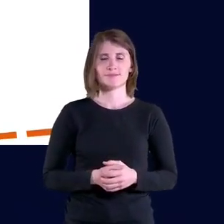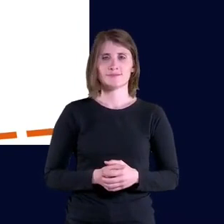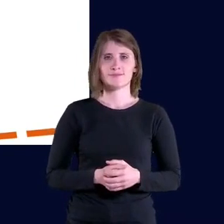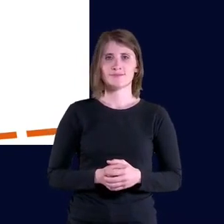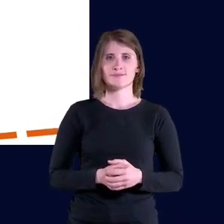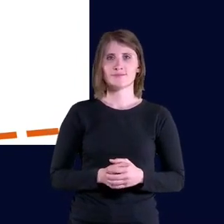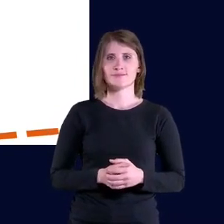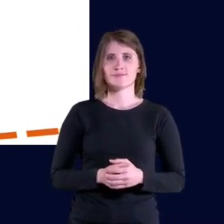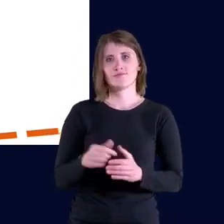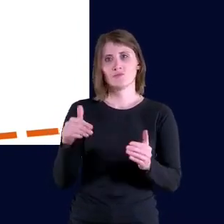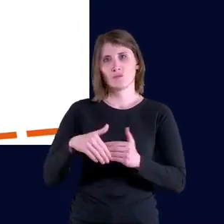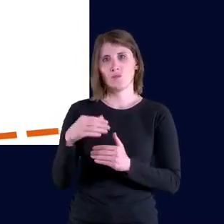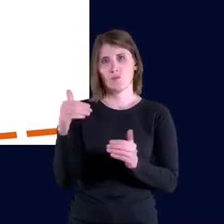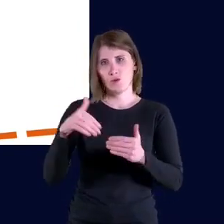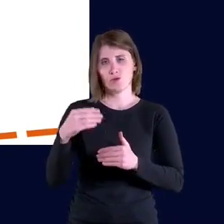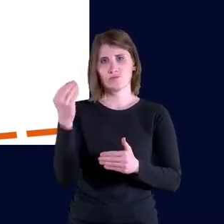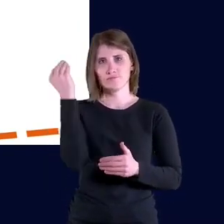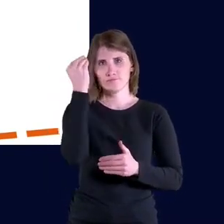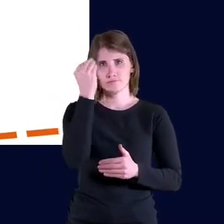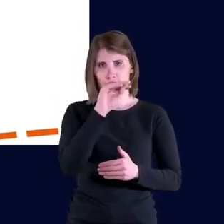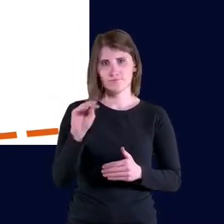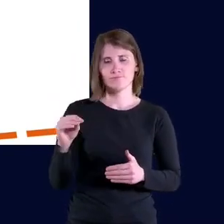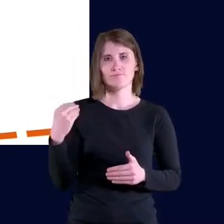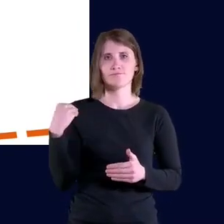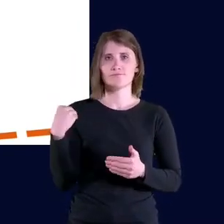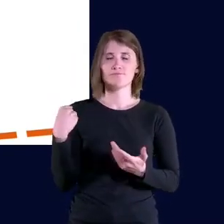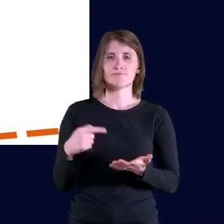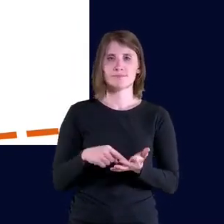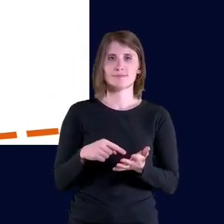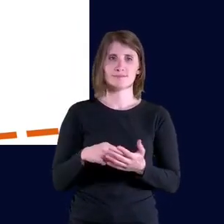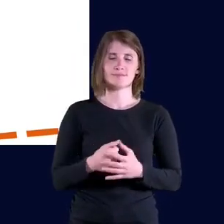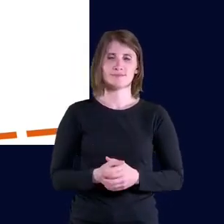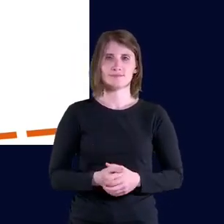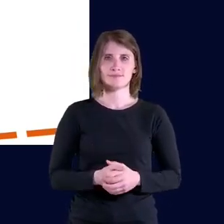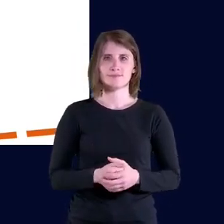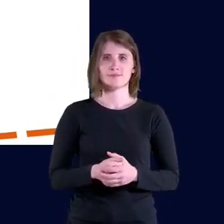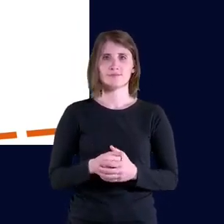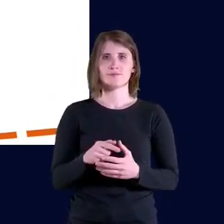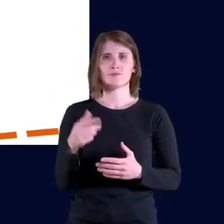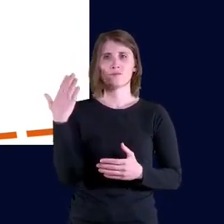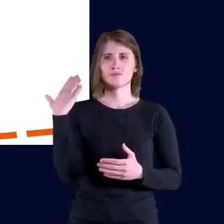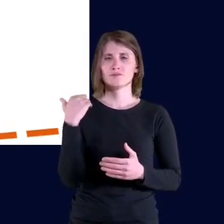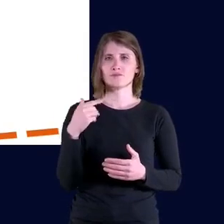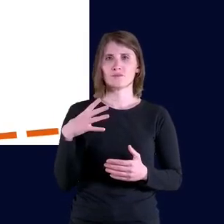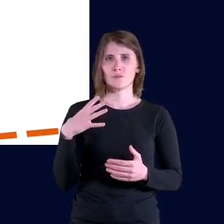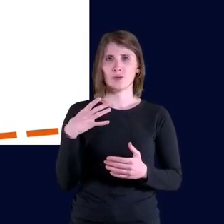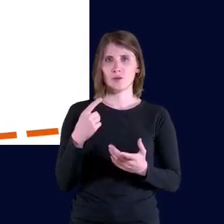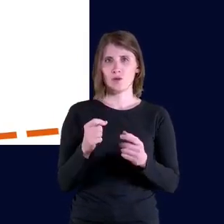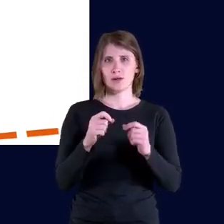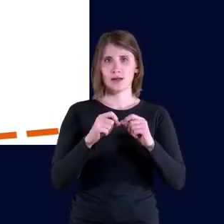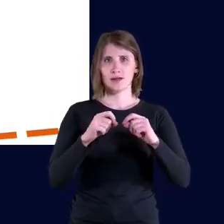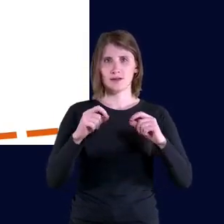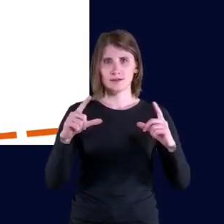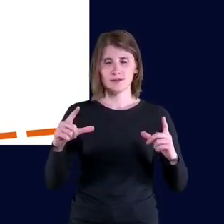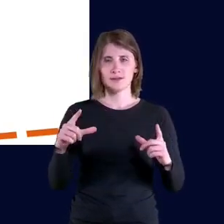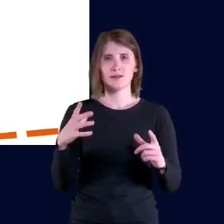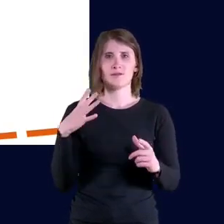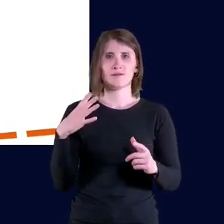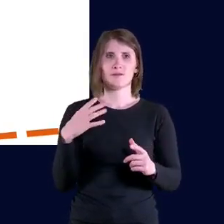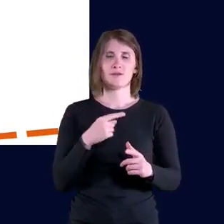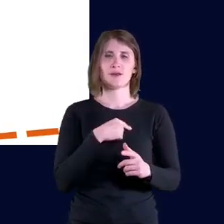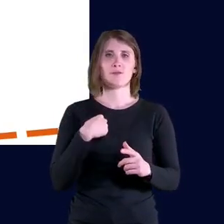mogą zgłosić się do nas obecnie było to widoczne na jednym ze slajdów ale posiadamy 1002 się